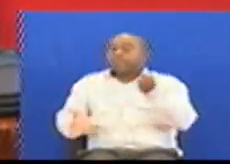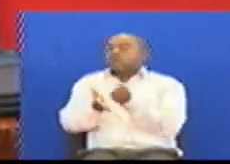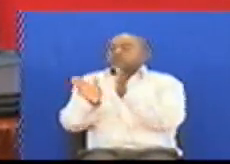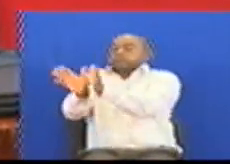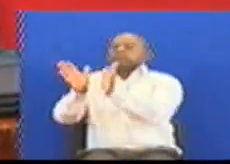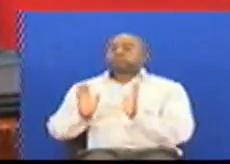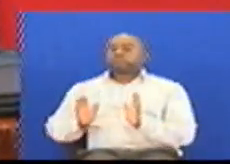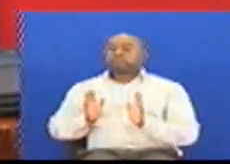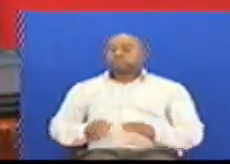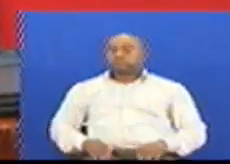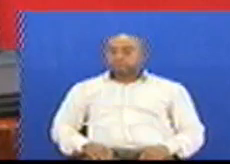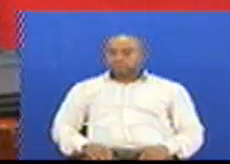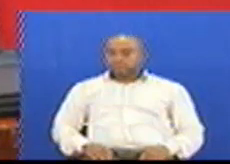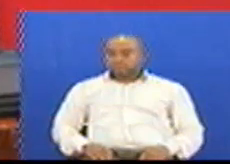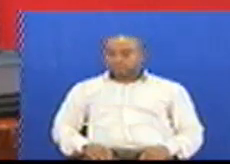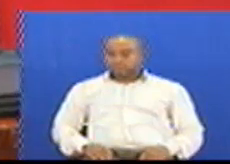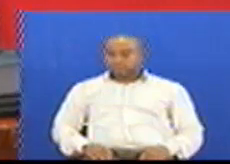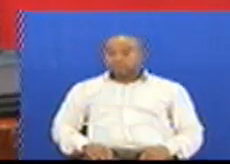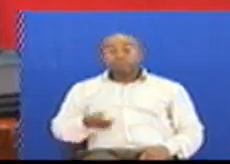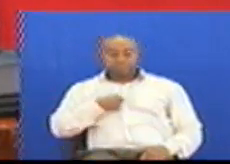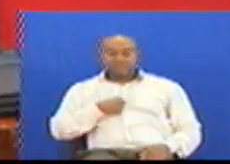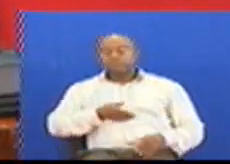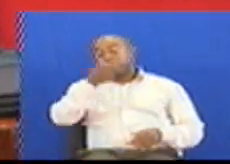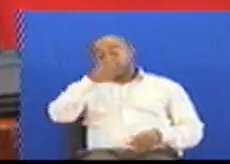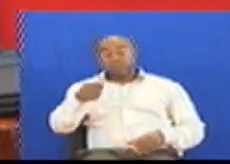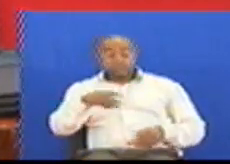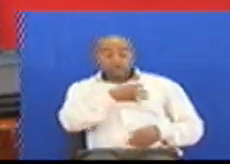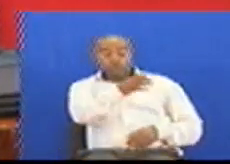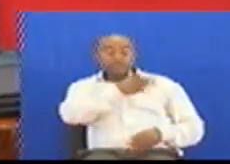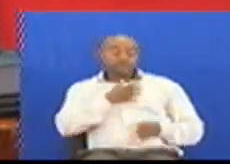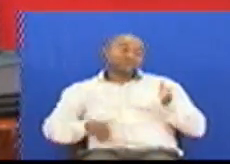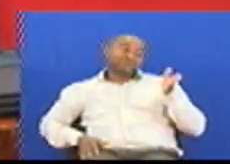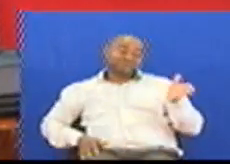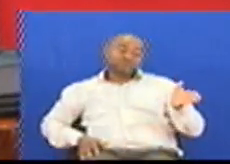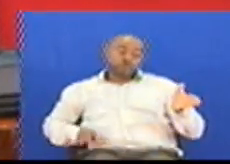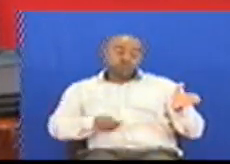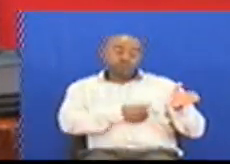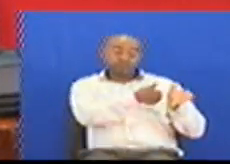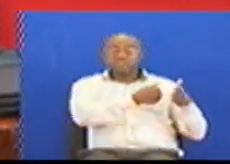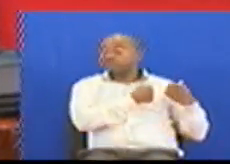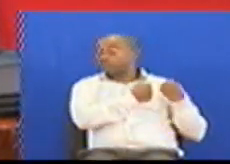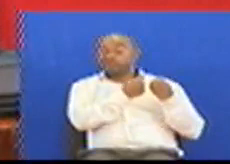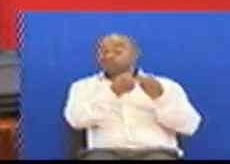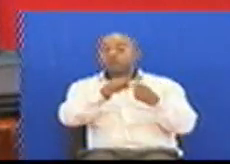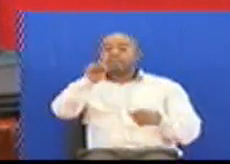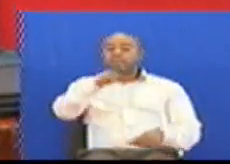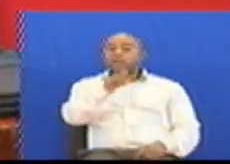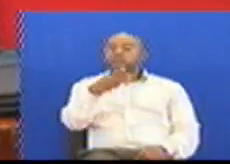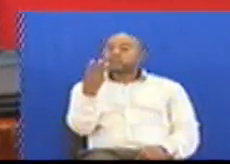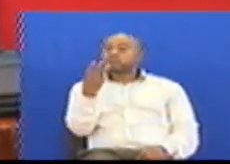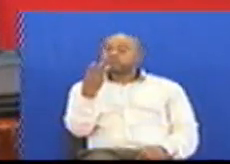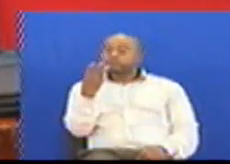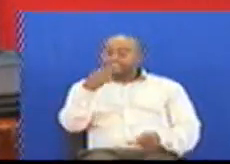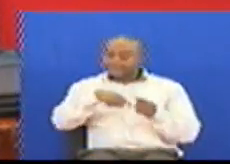Naomba nimpongeze sana rais na waziri wetu Jafo. Amekuja Wanging'ombe takribani mara tatu